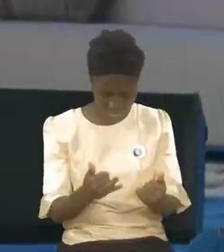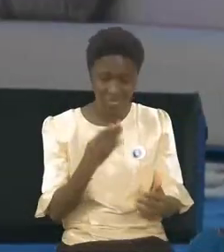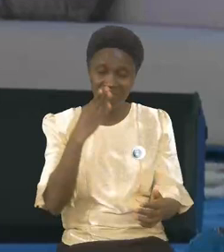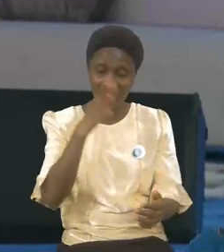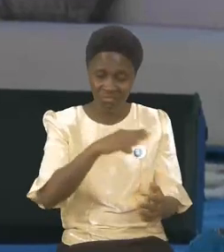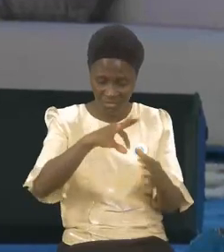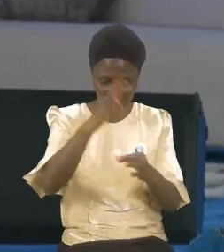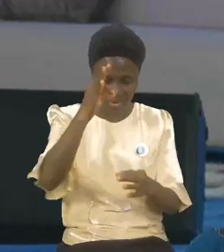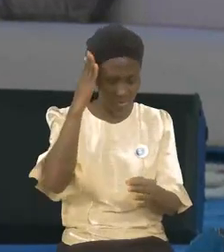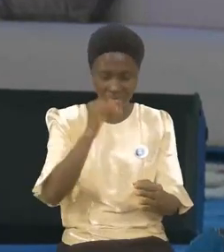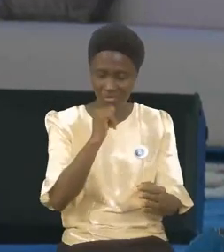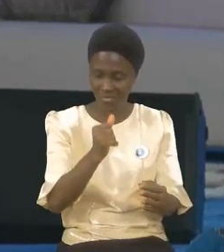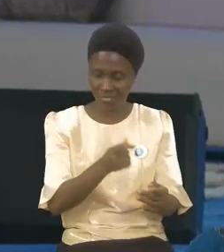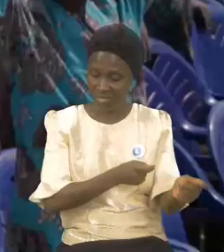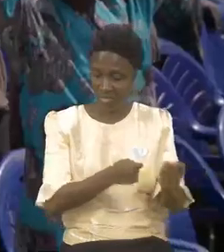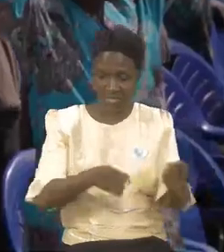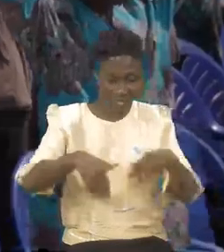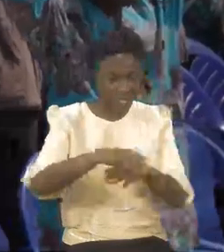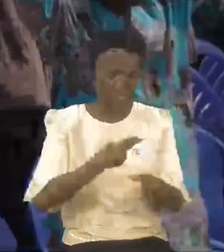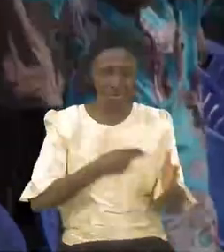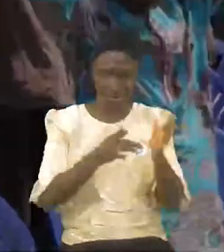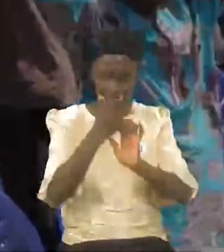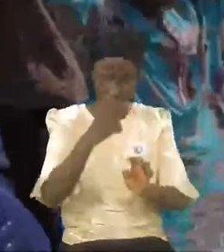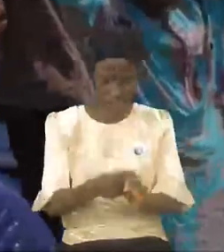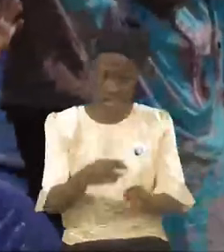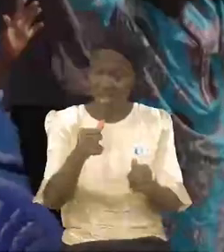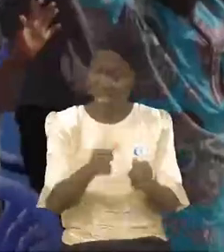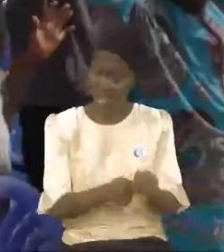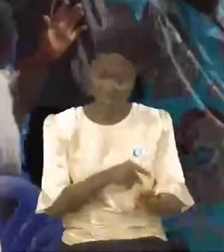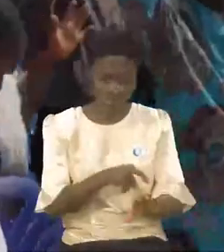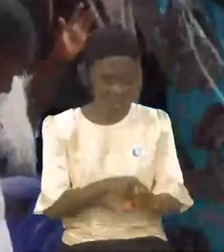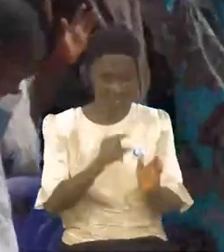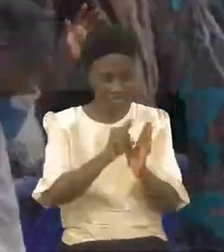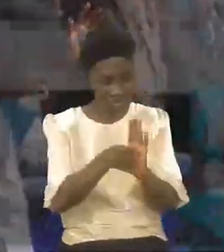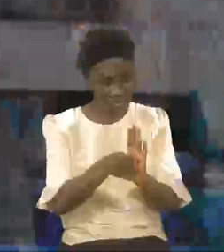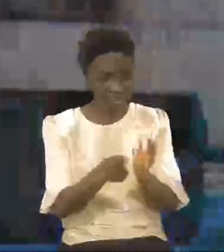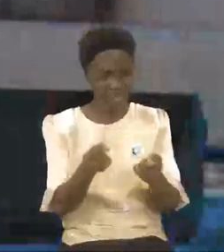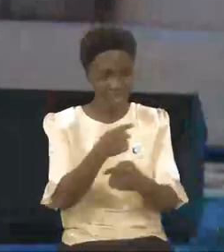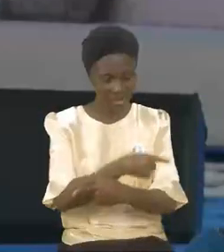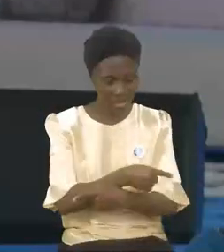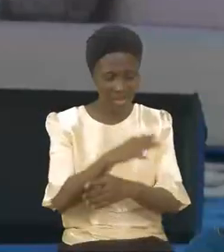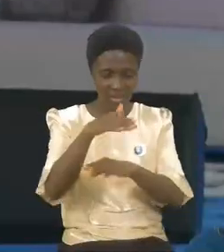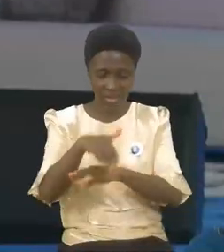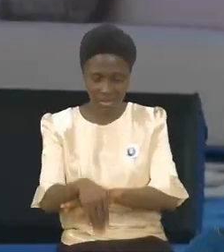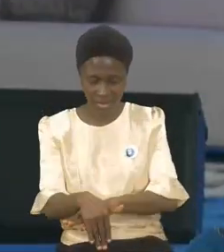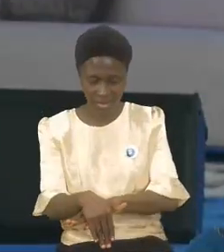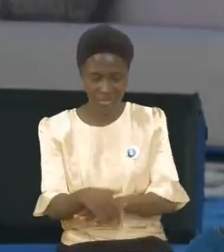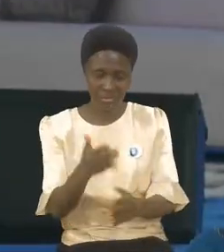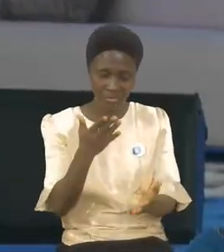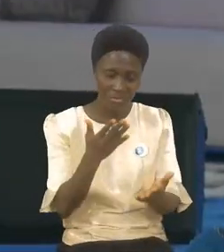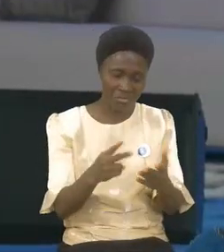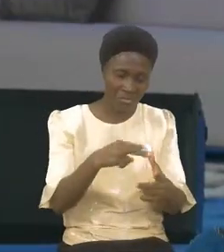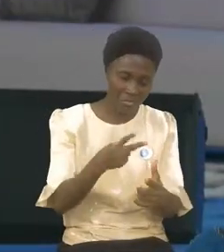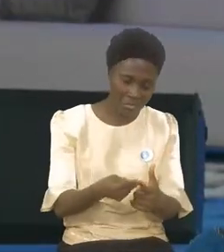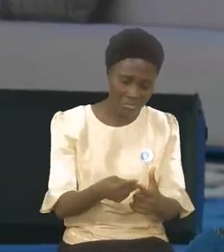Même maintenant, les démons ne vont pas régner sur nous. À chaque moment, chaque jour, nuit et jour, que